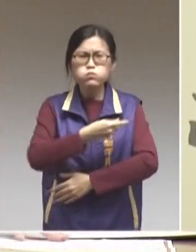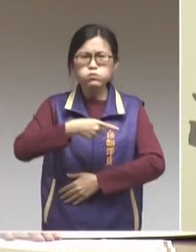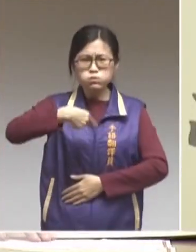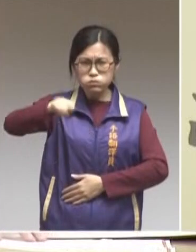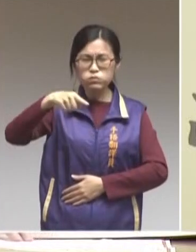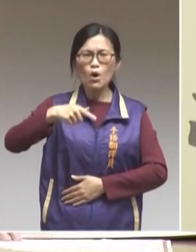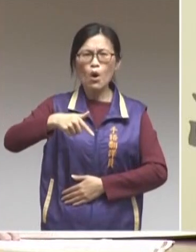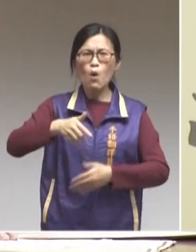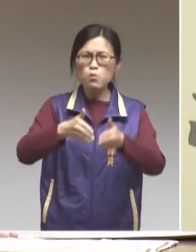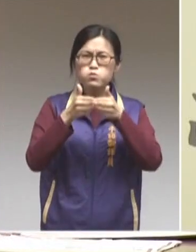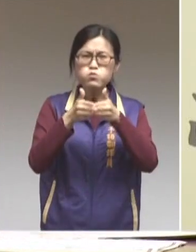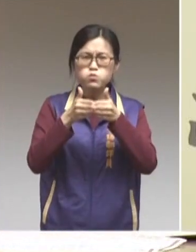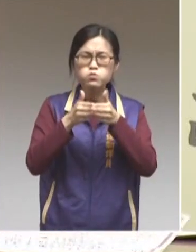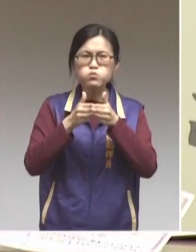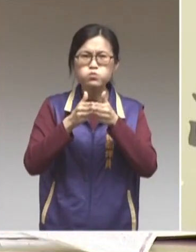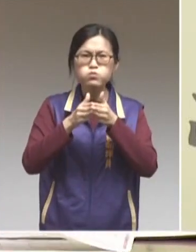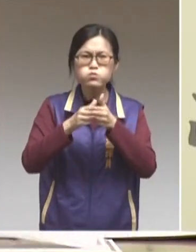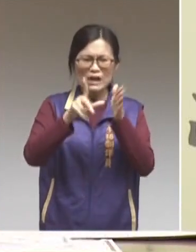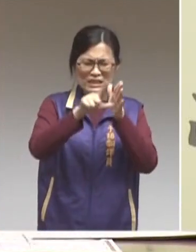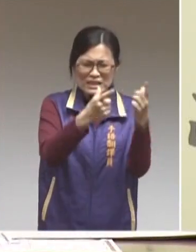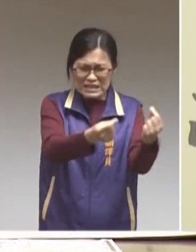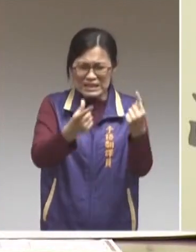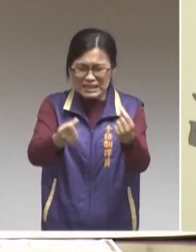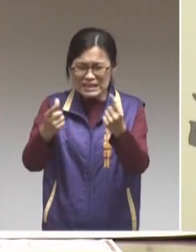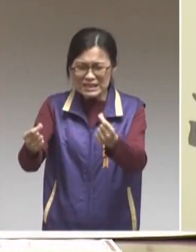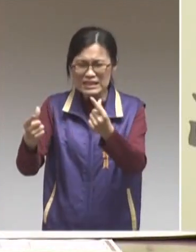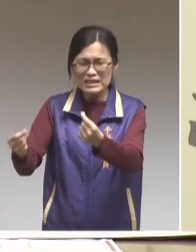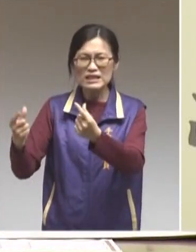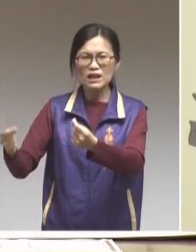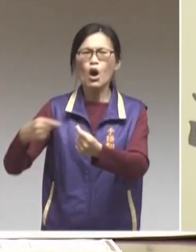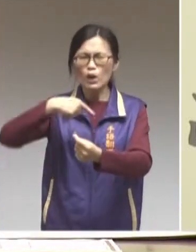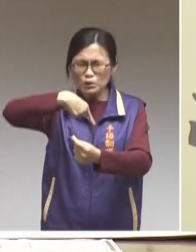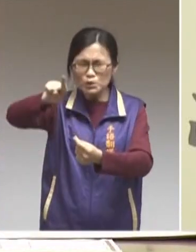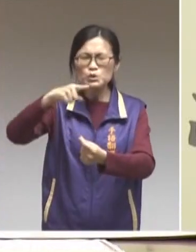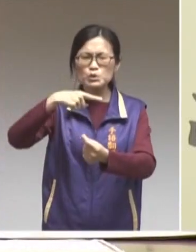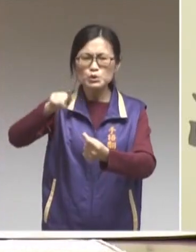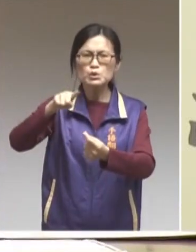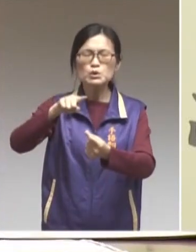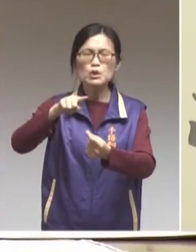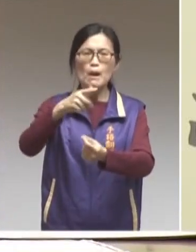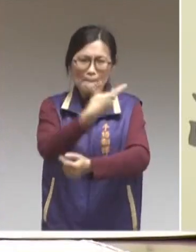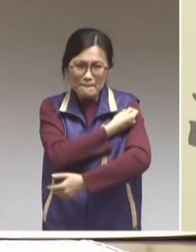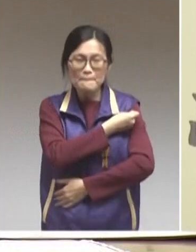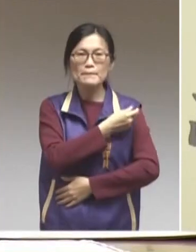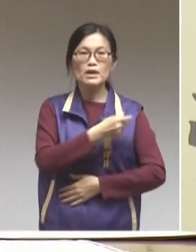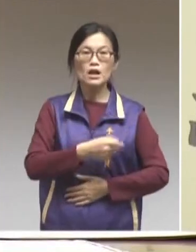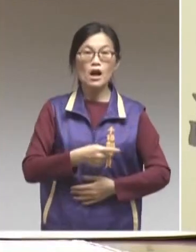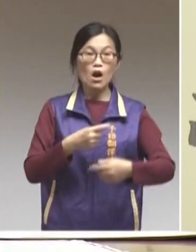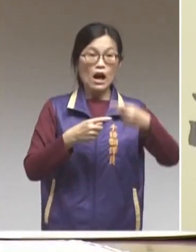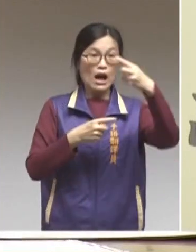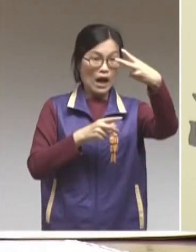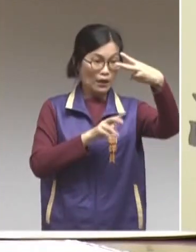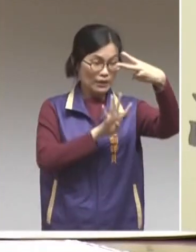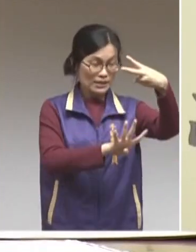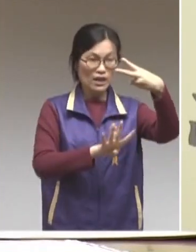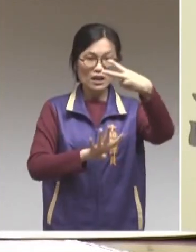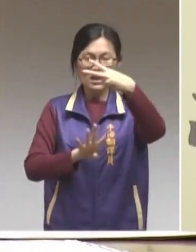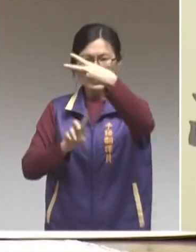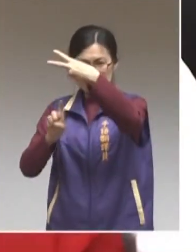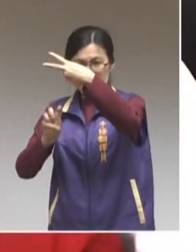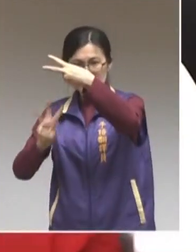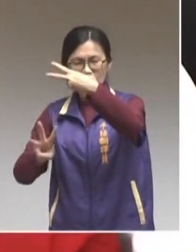要如期、哦、能够施打疫苗、哦、所以我们在2月4号到13号